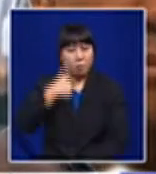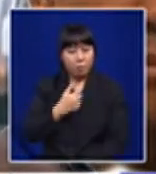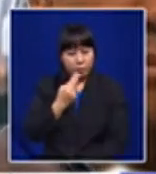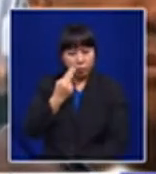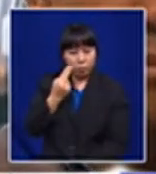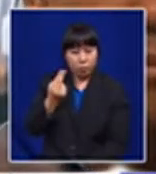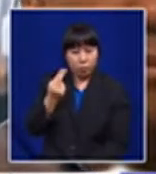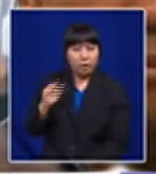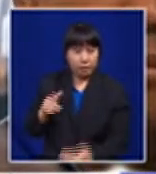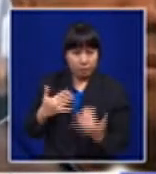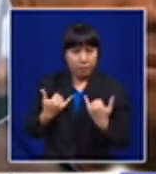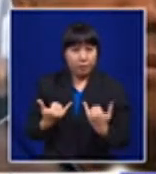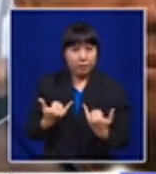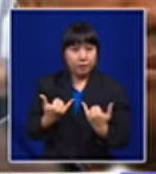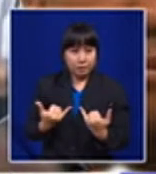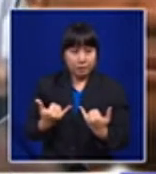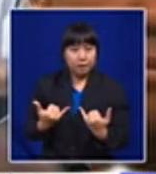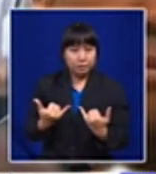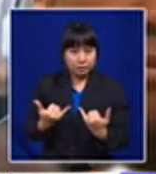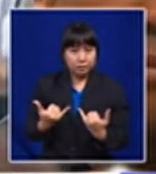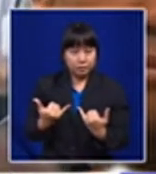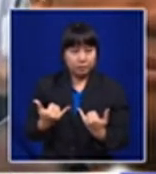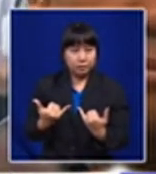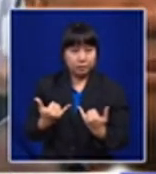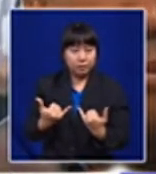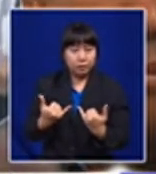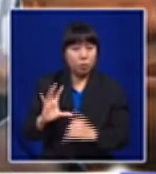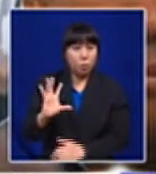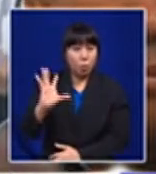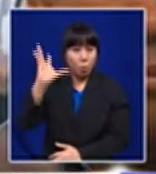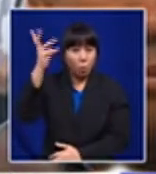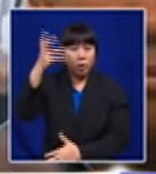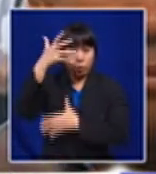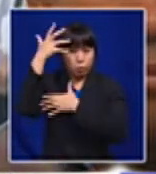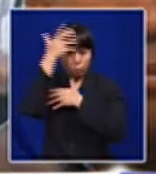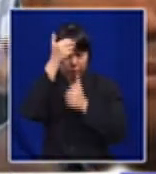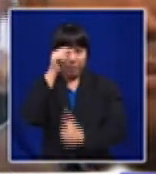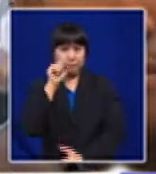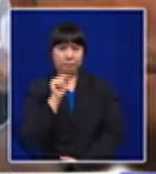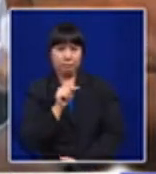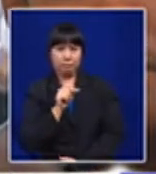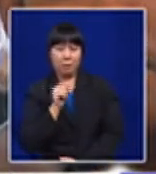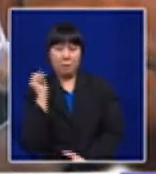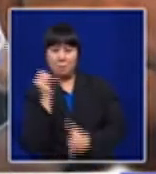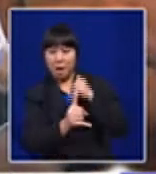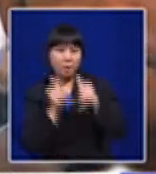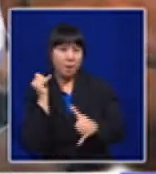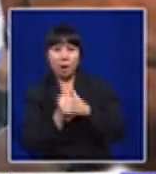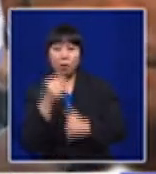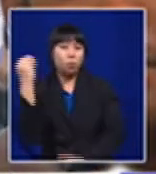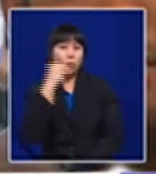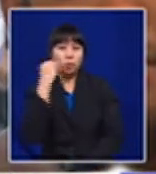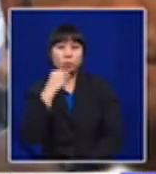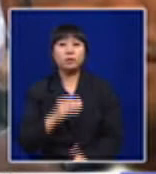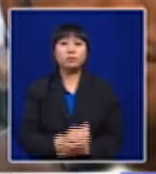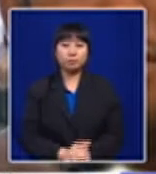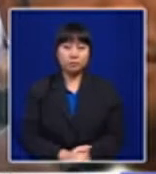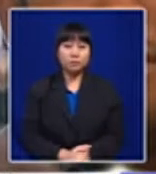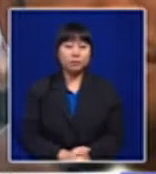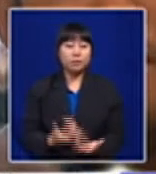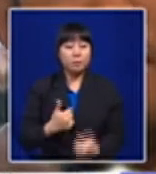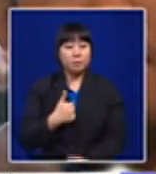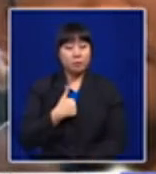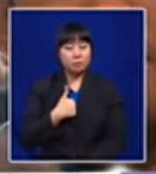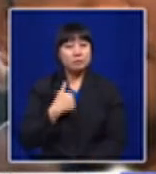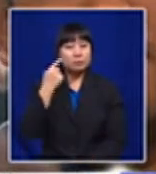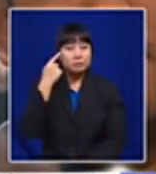าขณะนี้เนี่ยแนวโน้มทั่วโลกเนี่ยมันสนใจที่นี่มากเลยนะมากันแทบทุกวันนะครับเดี๋ยวผมว่